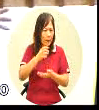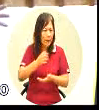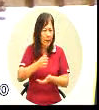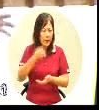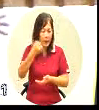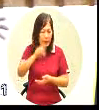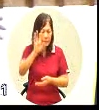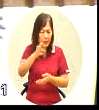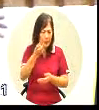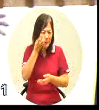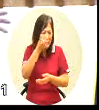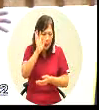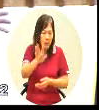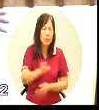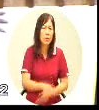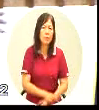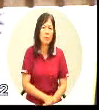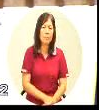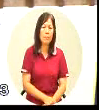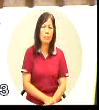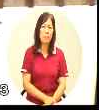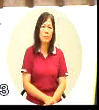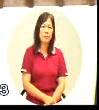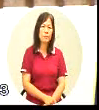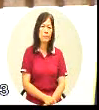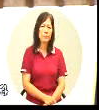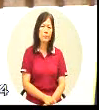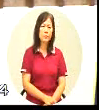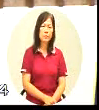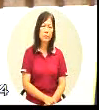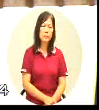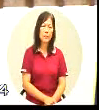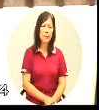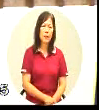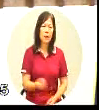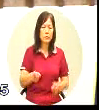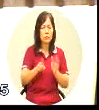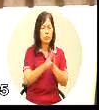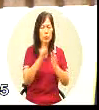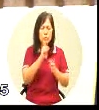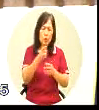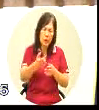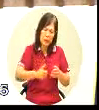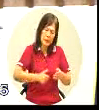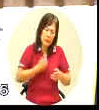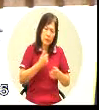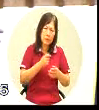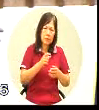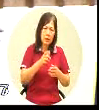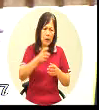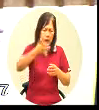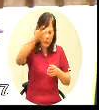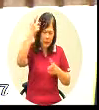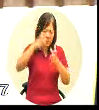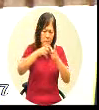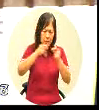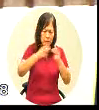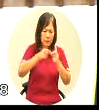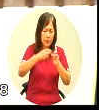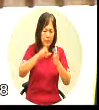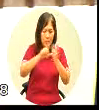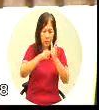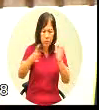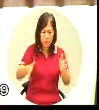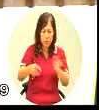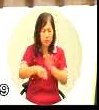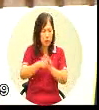们很多其实确实我想这个我想我们也不用夸大，很多真的是日据时代就住在那边，日治时代就